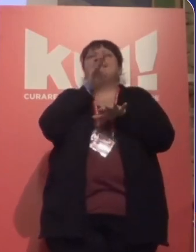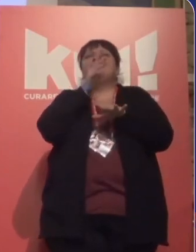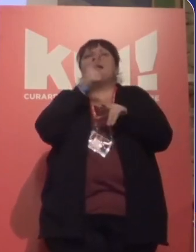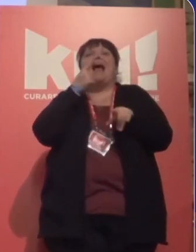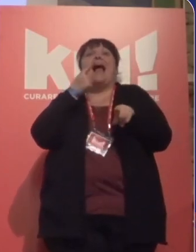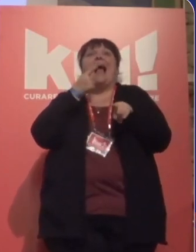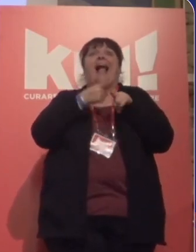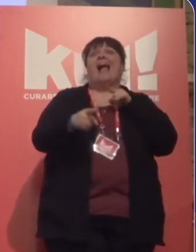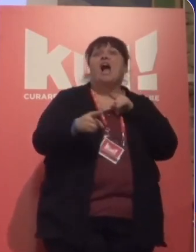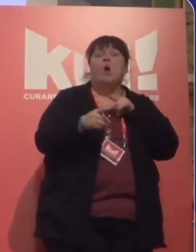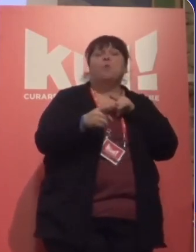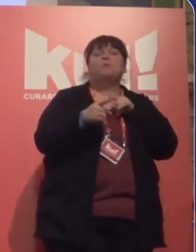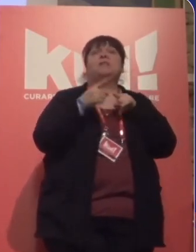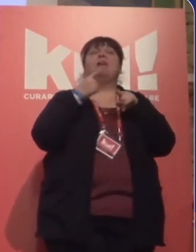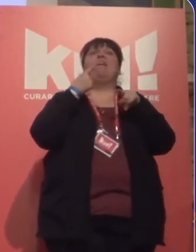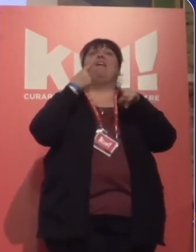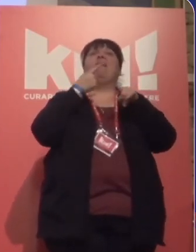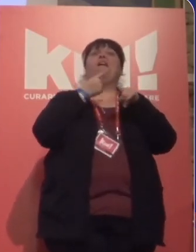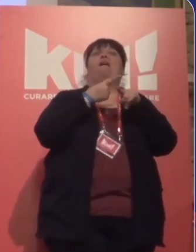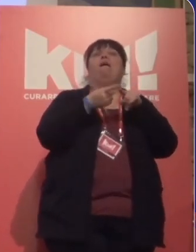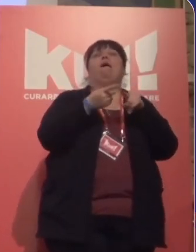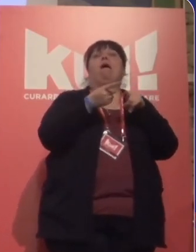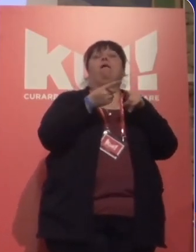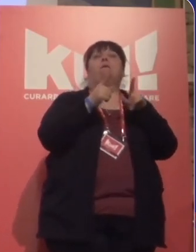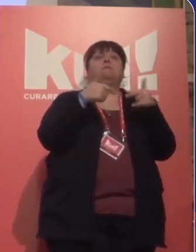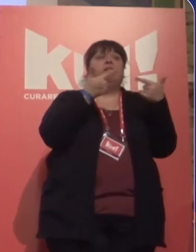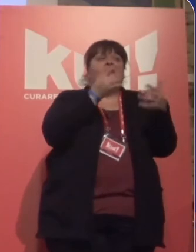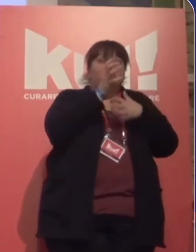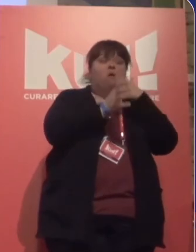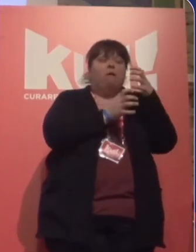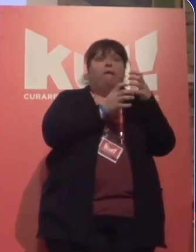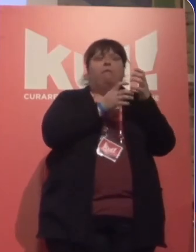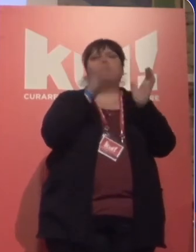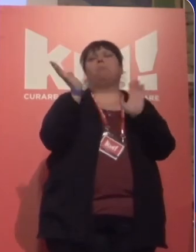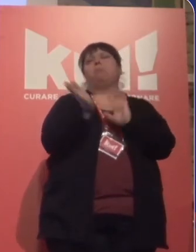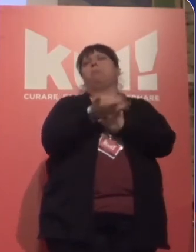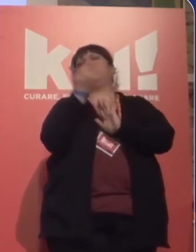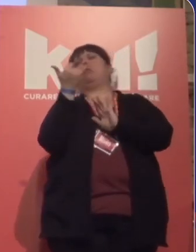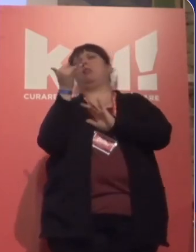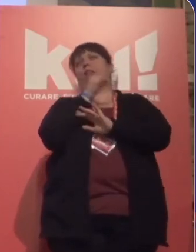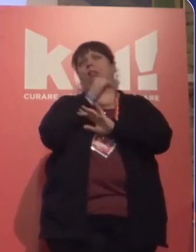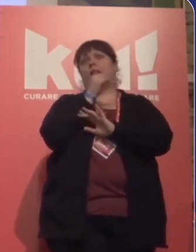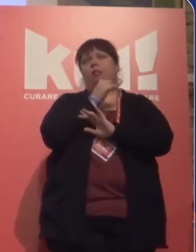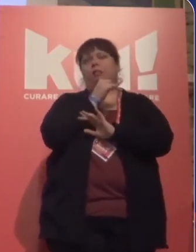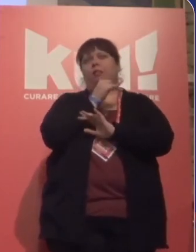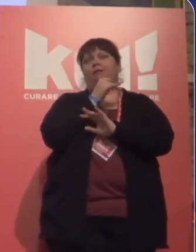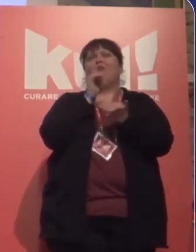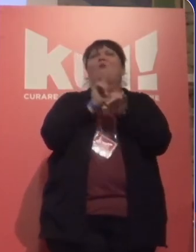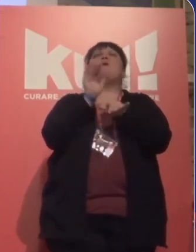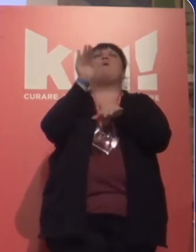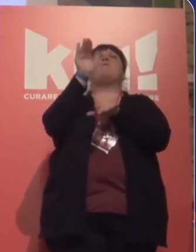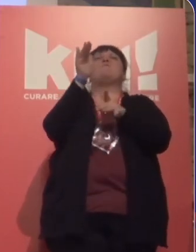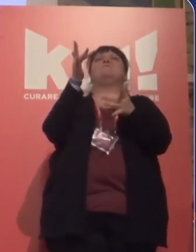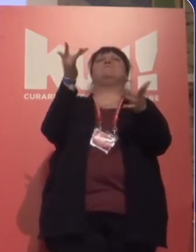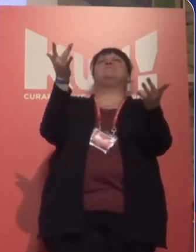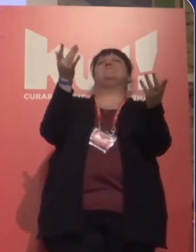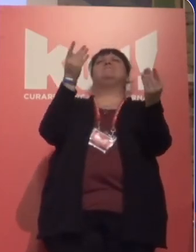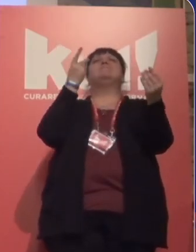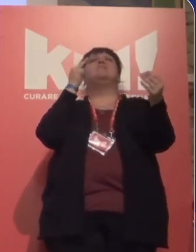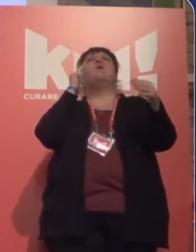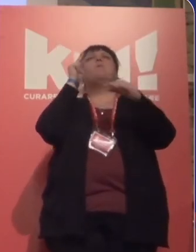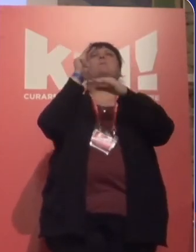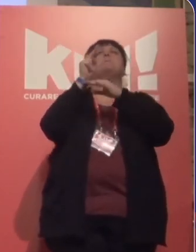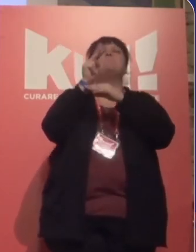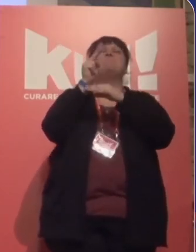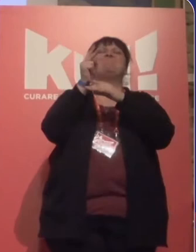semplicistica al futuro personalmente preferisco dire che di fronte ad una voragine enorme